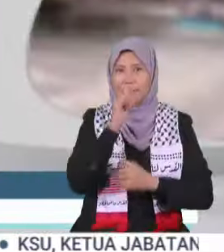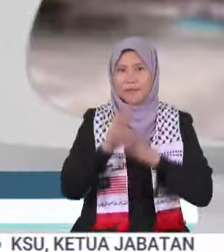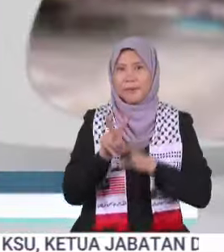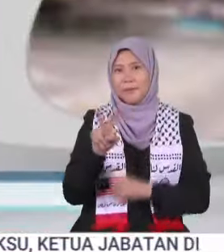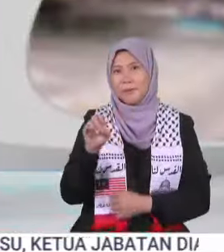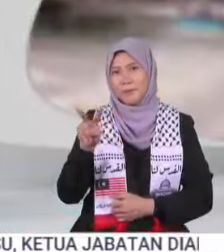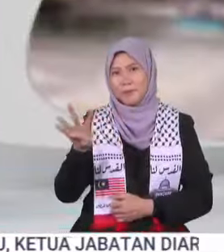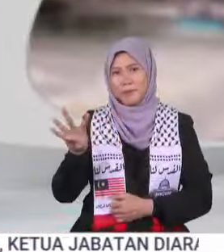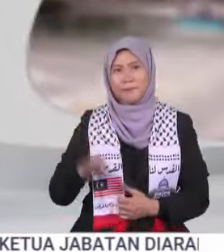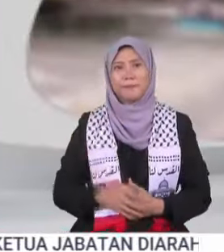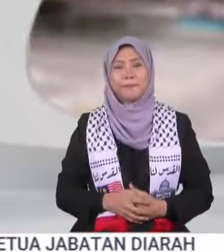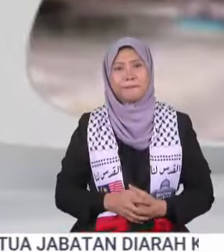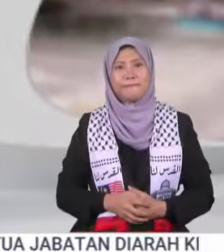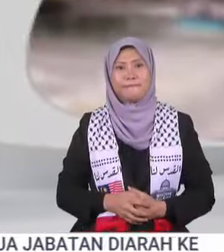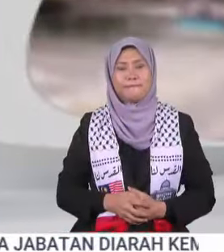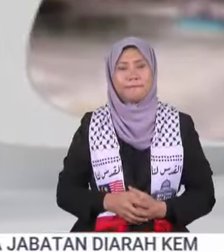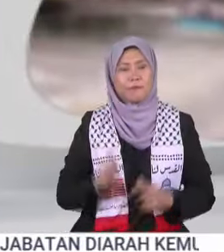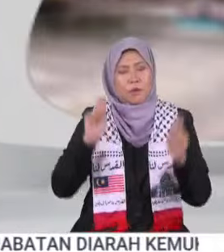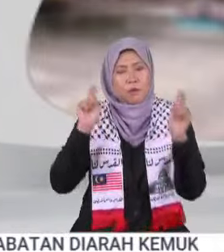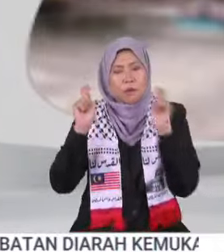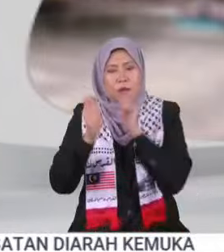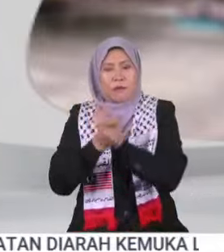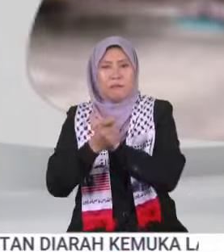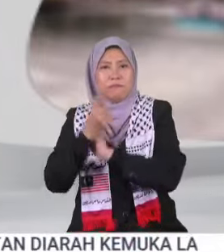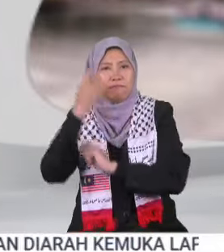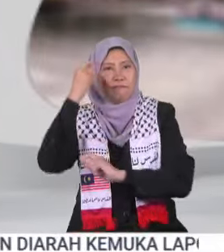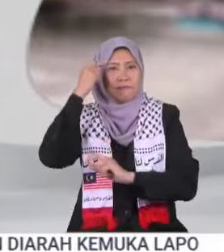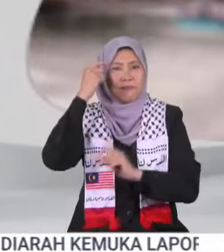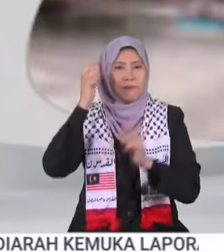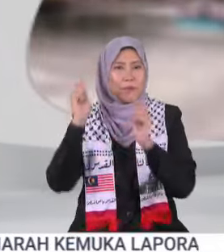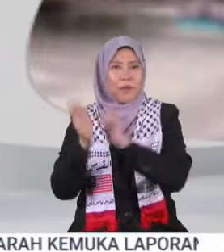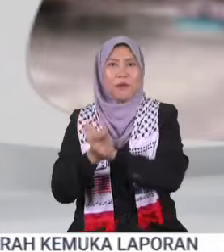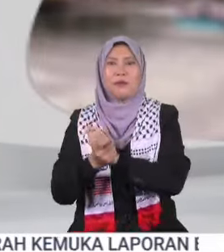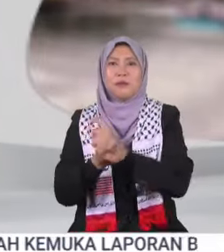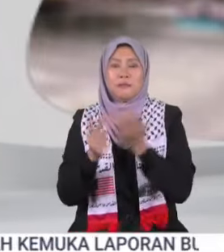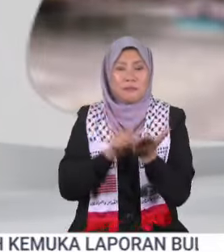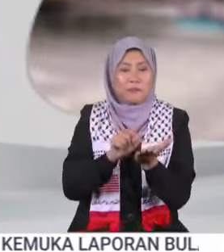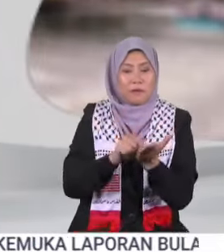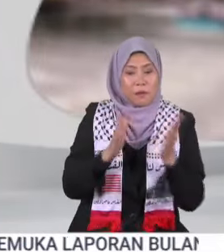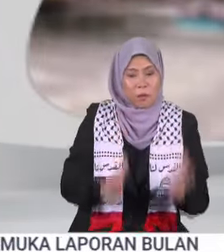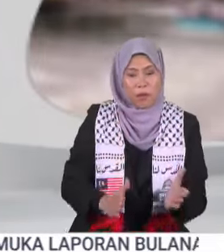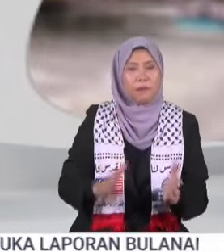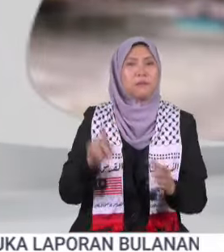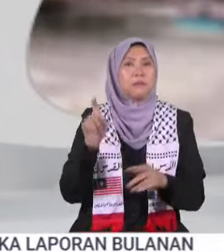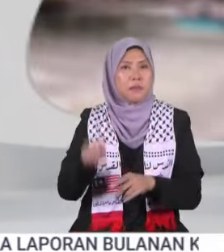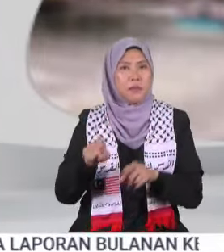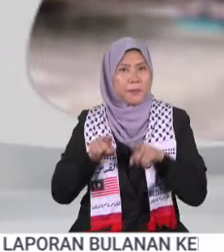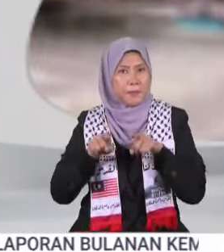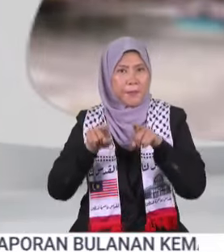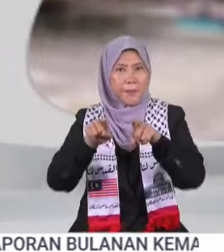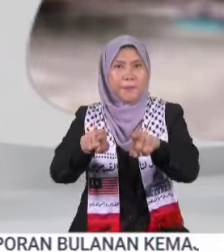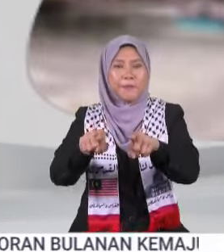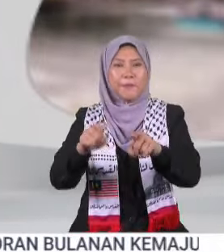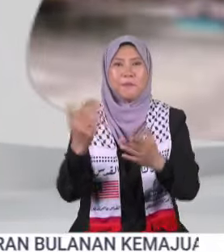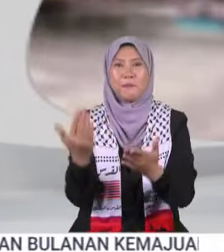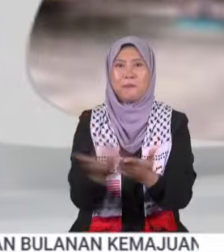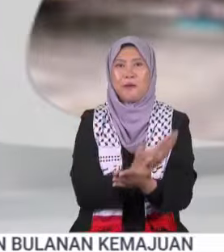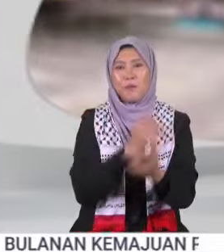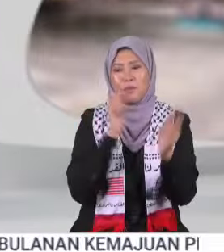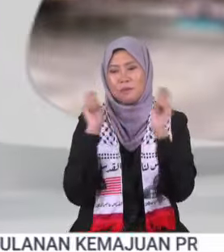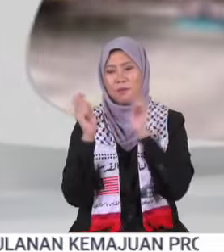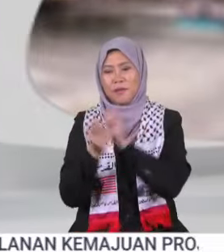2024 anjakan paradigma bidang kewartawanan dan penerbitan perlu selari dengan arus kemodenan